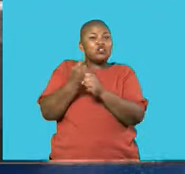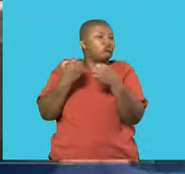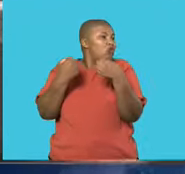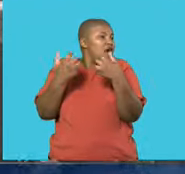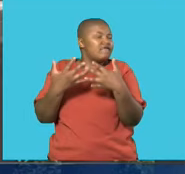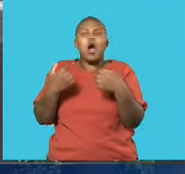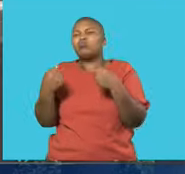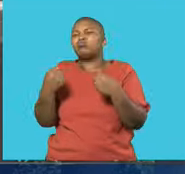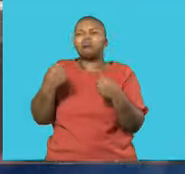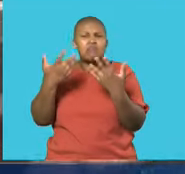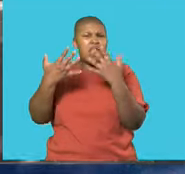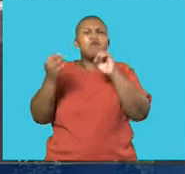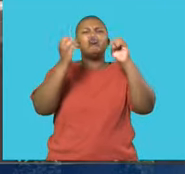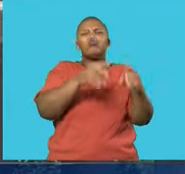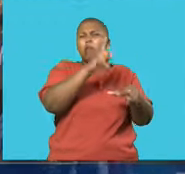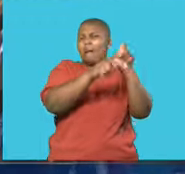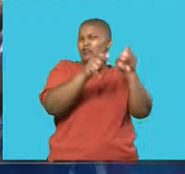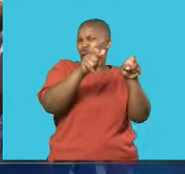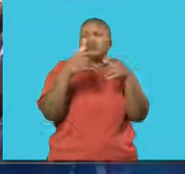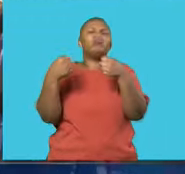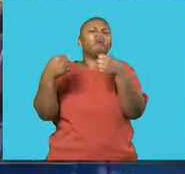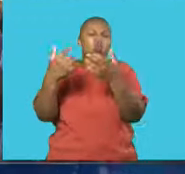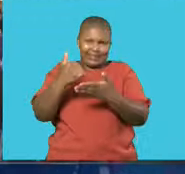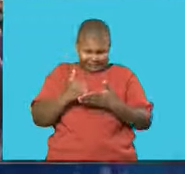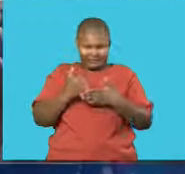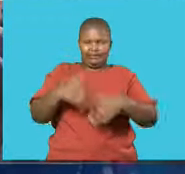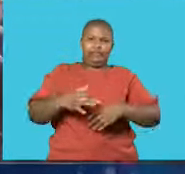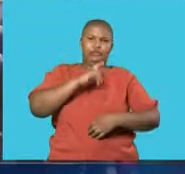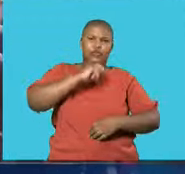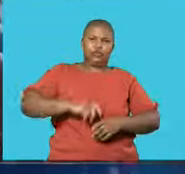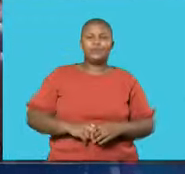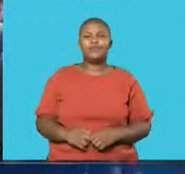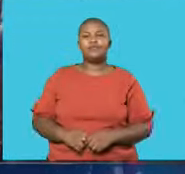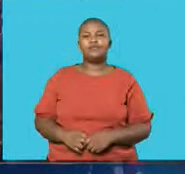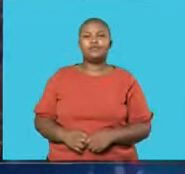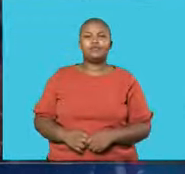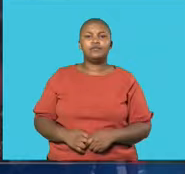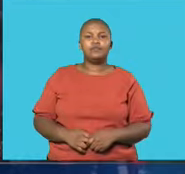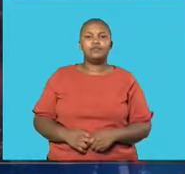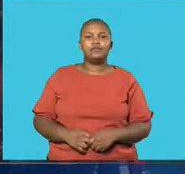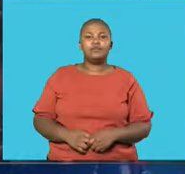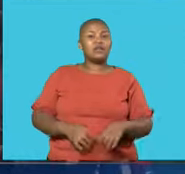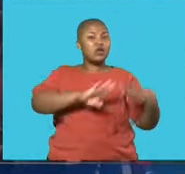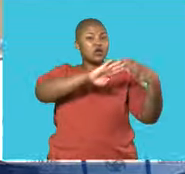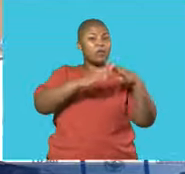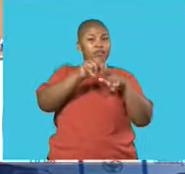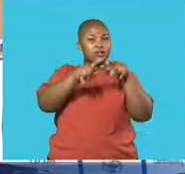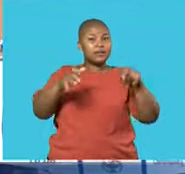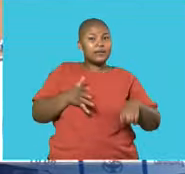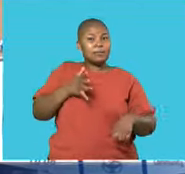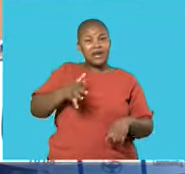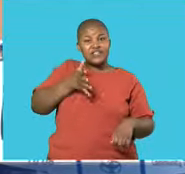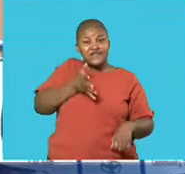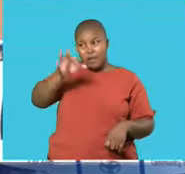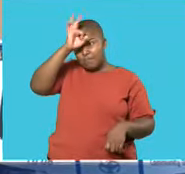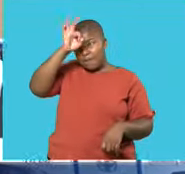bekandlula nje laba bahamba badeliver ebusuku. Labahlali bathi bafuna ukujutshwa ithimba lamaphoyisa elizosebenzisana nama-patrollers